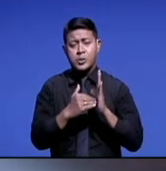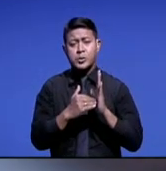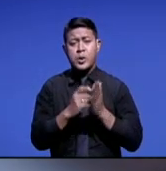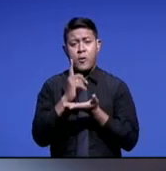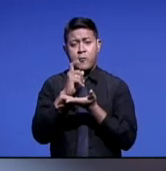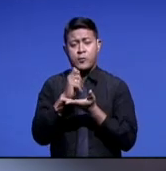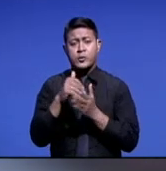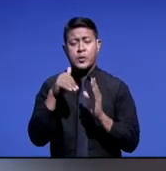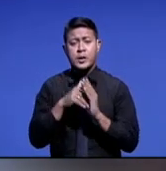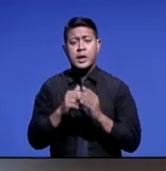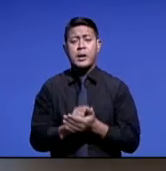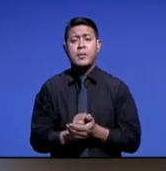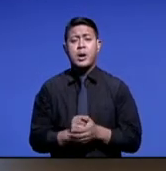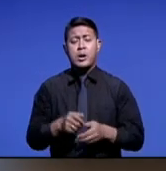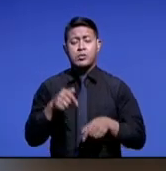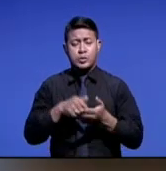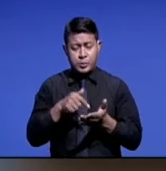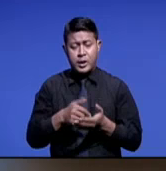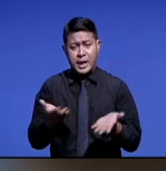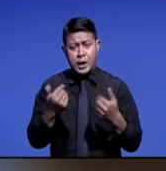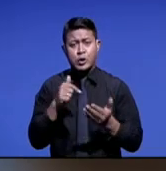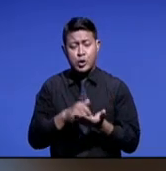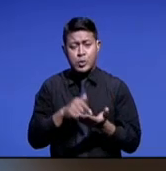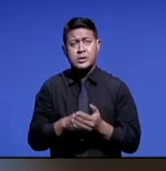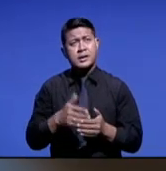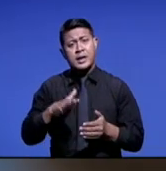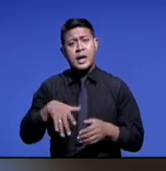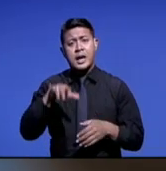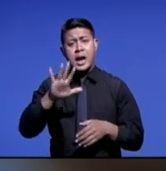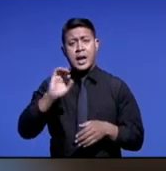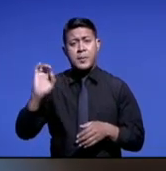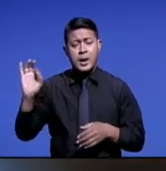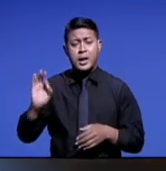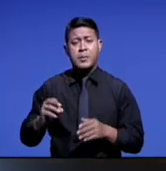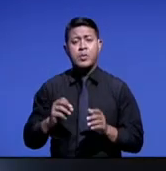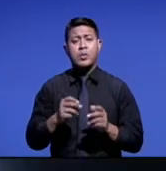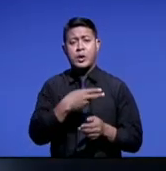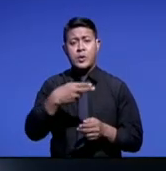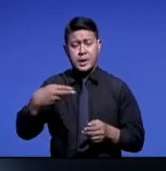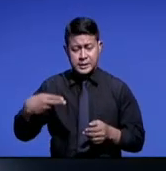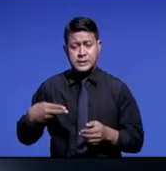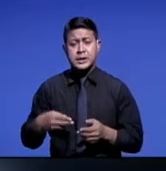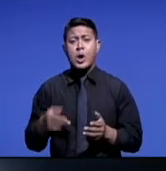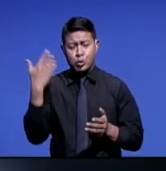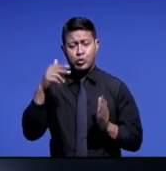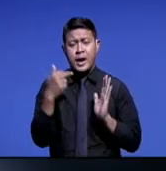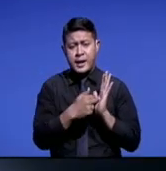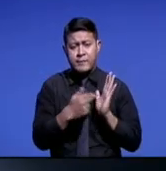keluarga mengikuti pemilu. Menurutnya ada hampir 5.000 WNI yang telah terdaftar di DPT Selandia Baru.